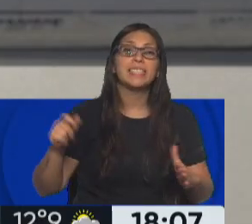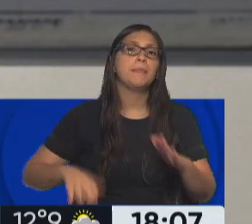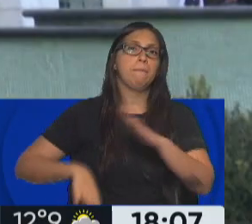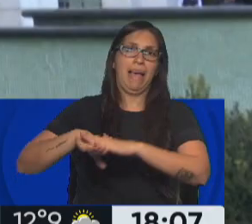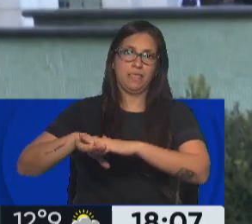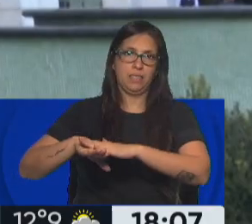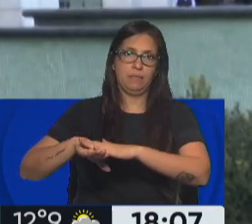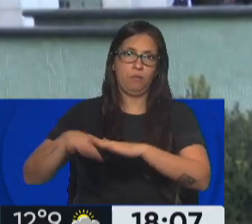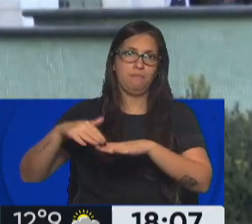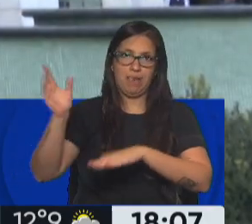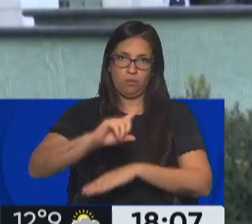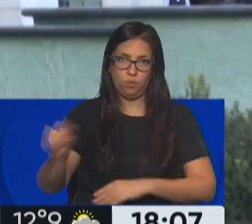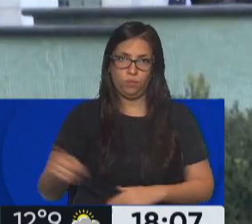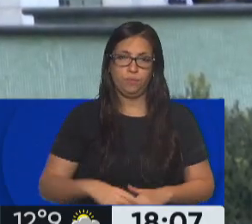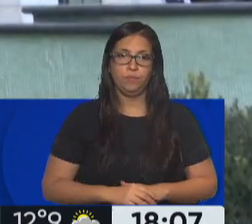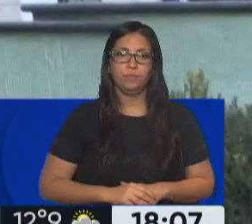شهر.